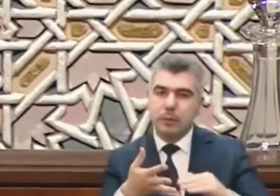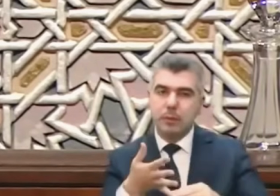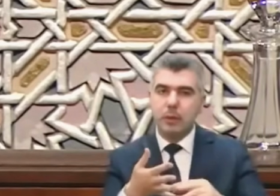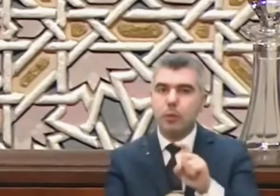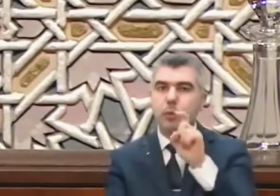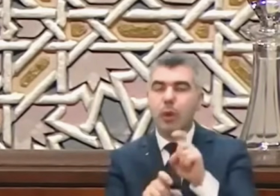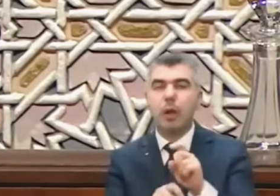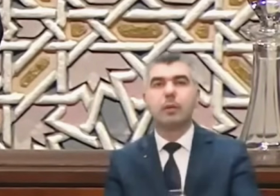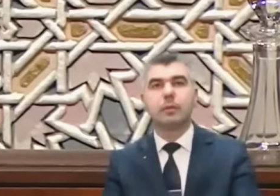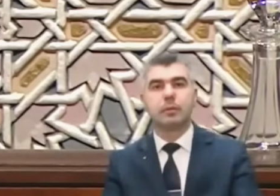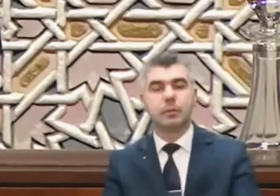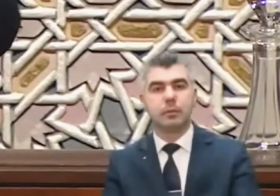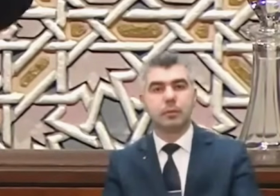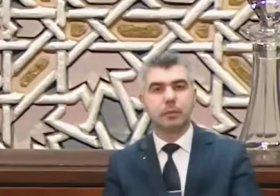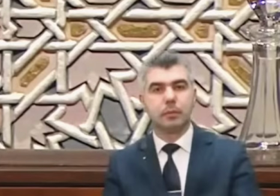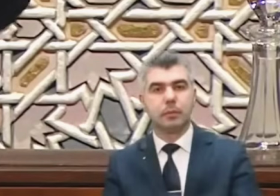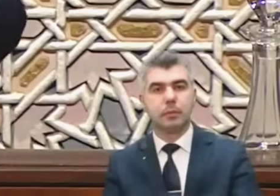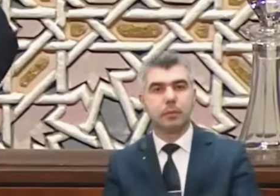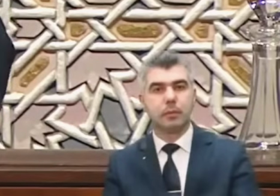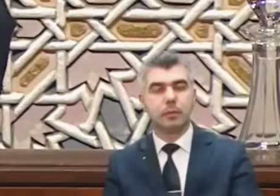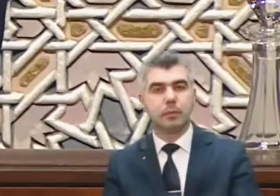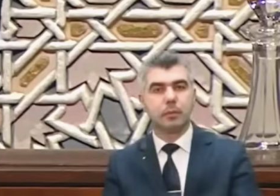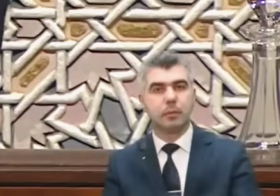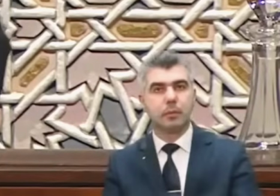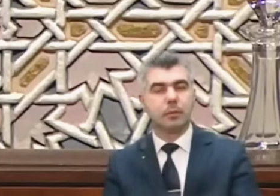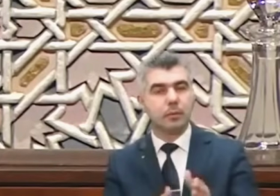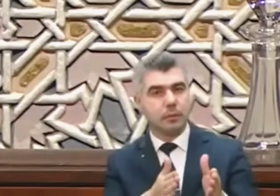شي حاجه كاين الوزيرين وبعد الوزير. شكرا.